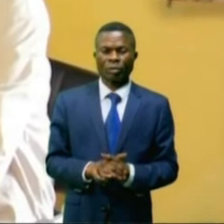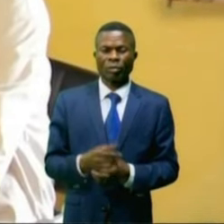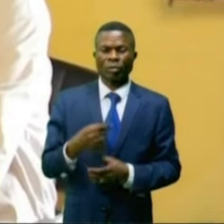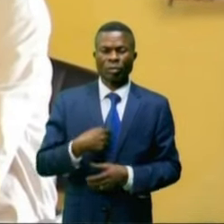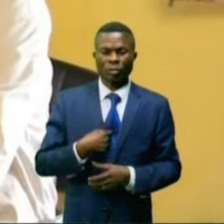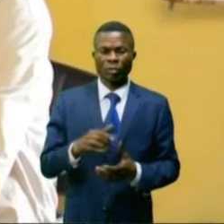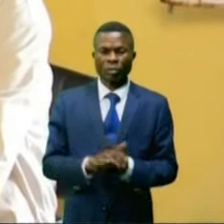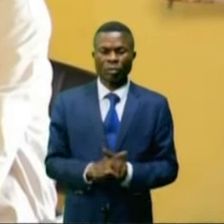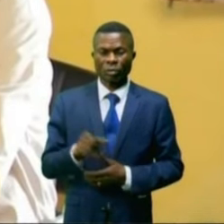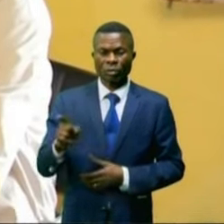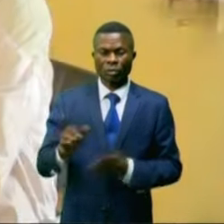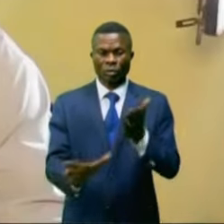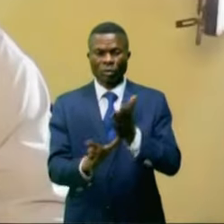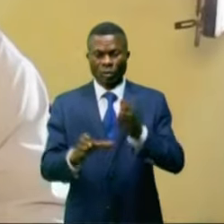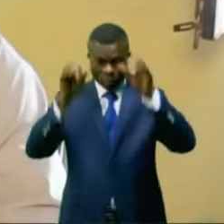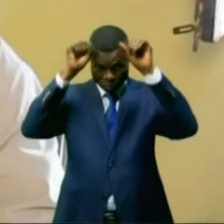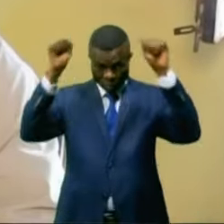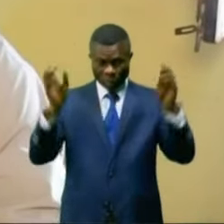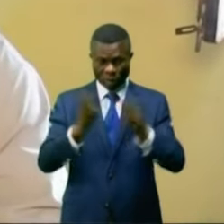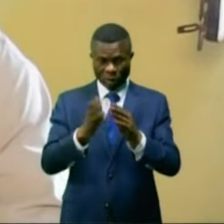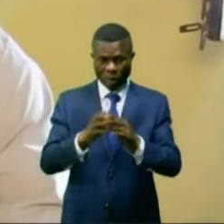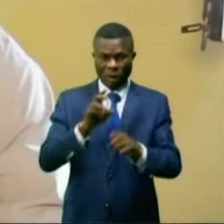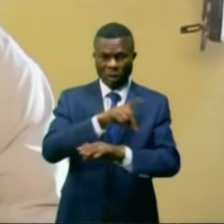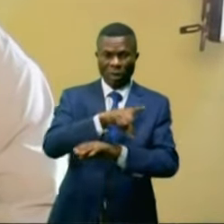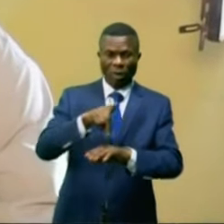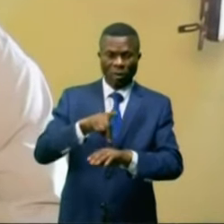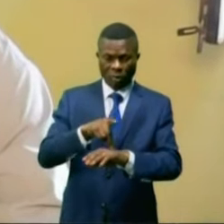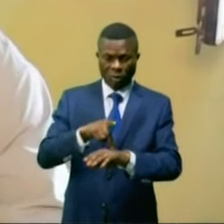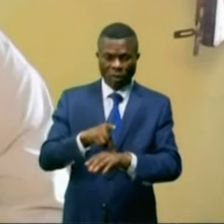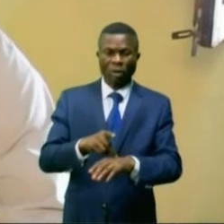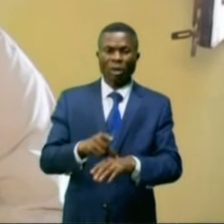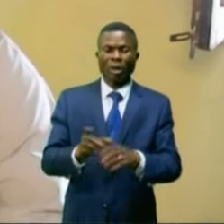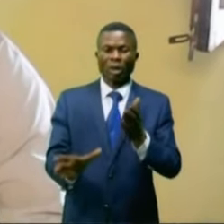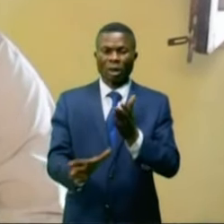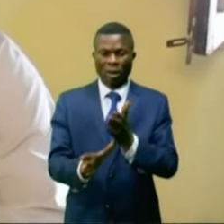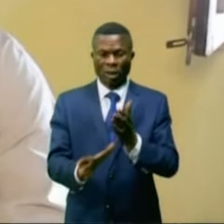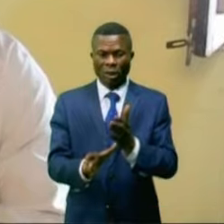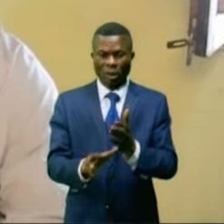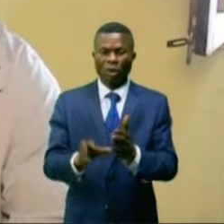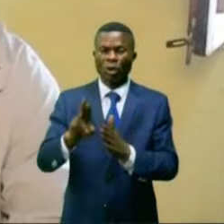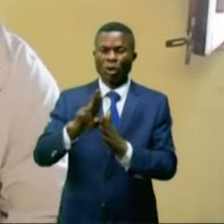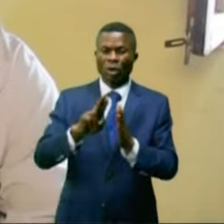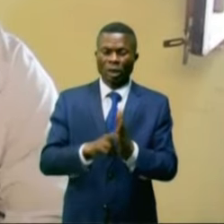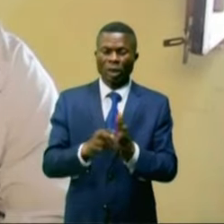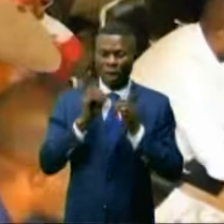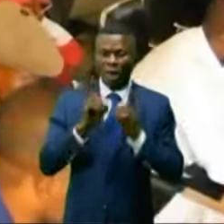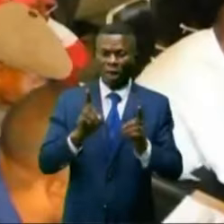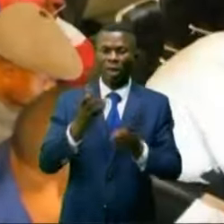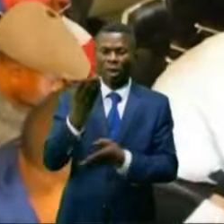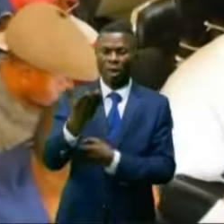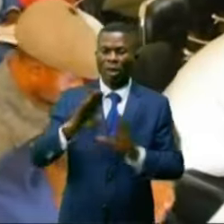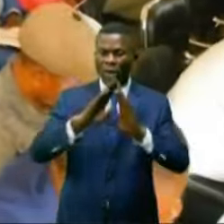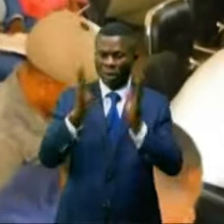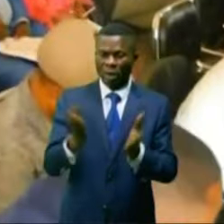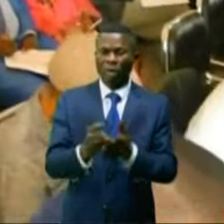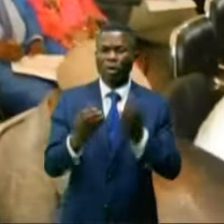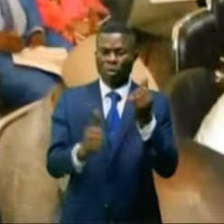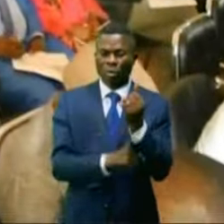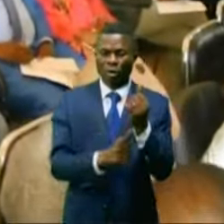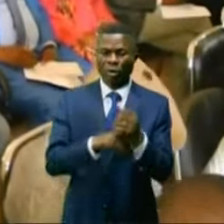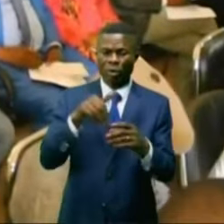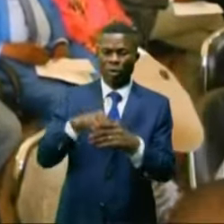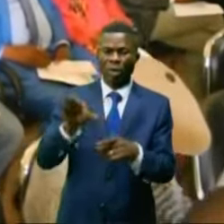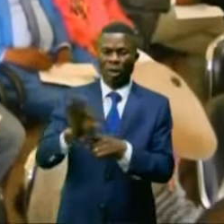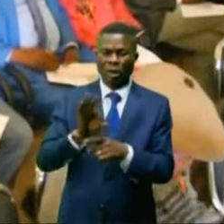Mataba, vice-président de l'Assemblée provinciale, a, lors de son discours, invité les participants à